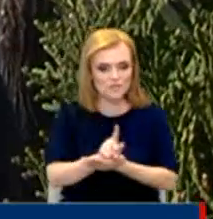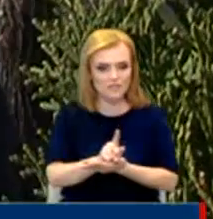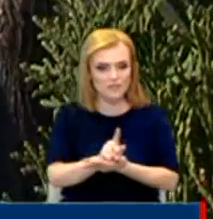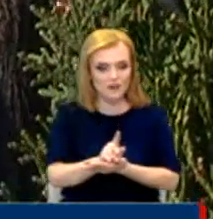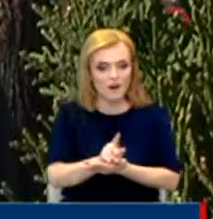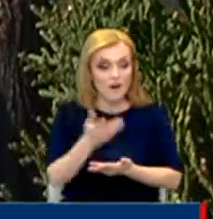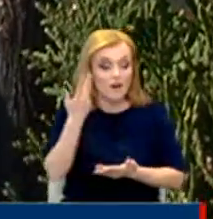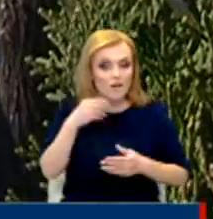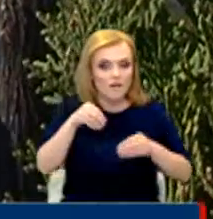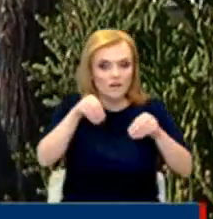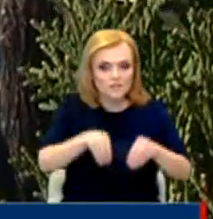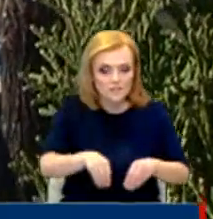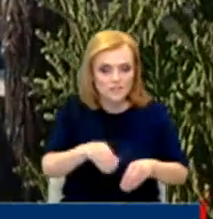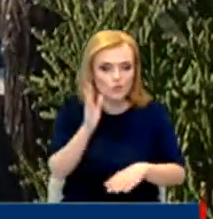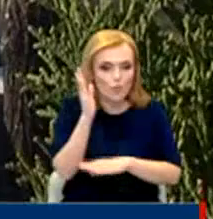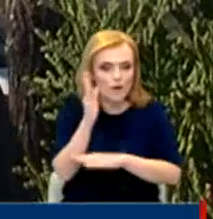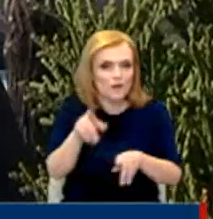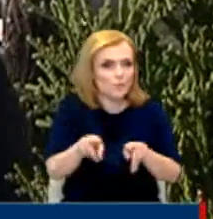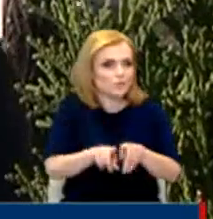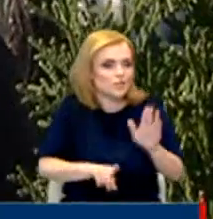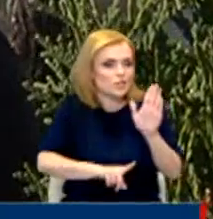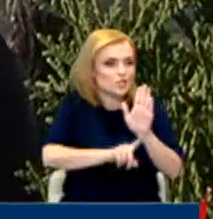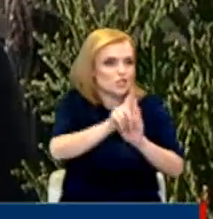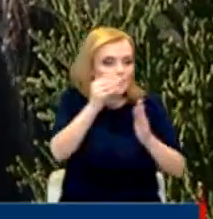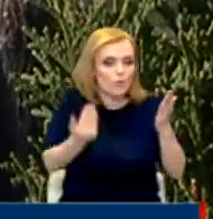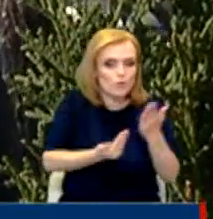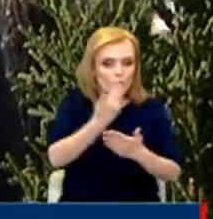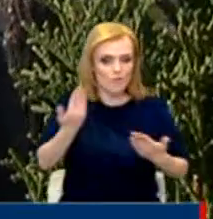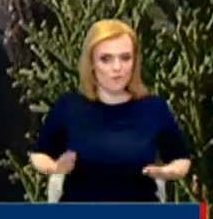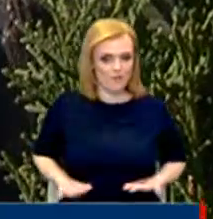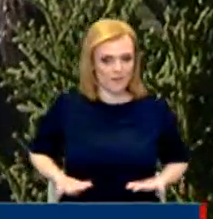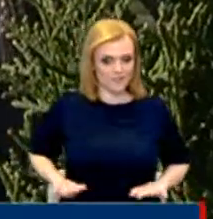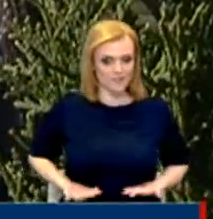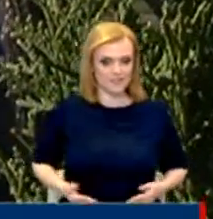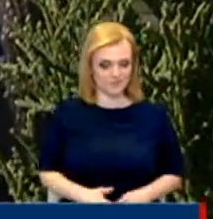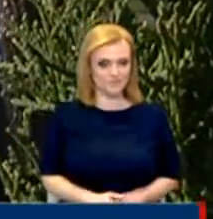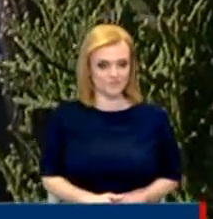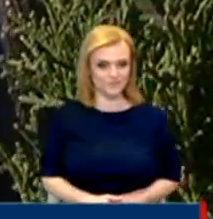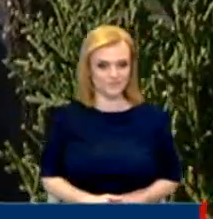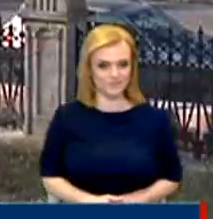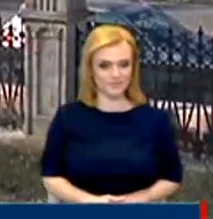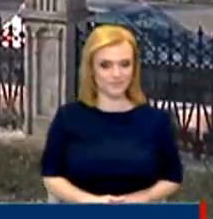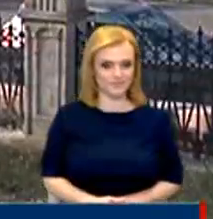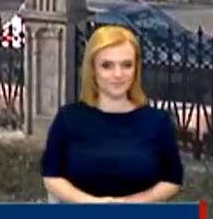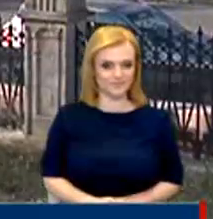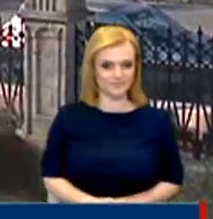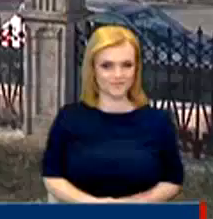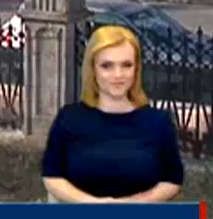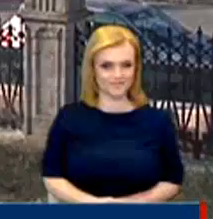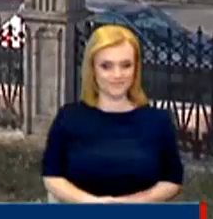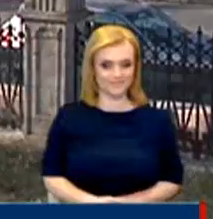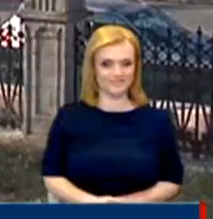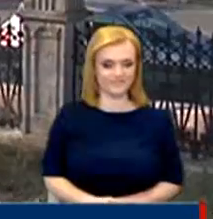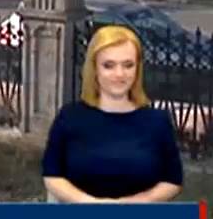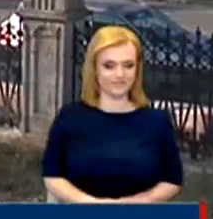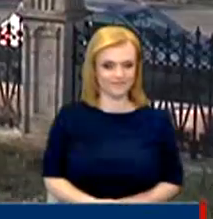parcă ai porni o viață nouă, să zicem așa, și parcă ar fi bine ca acești oameni cum sunt ei să străjuiască câte o viață